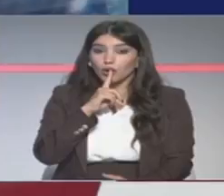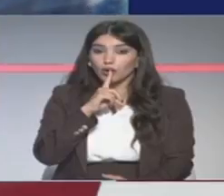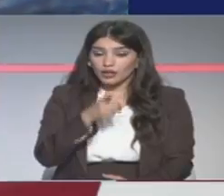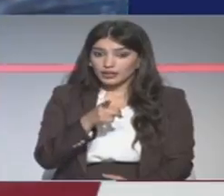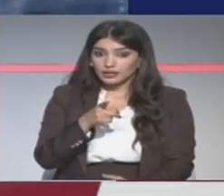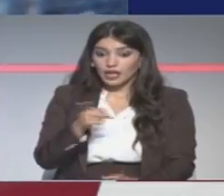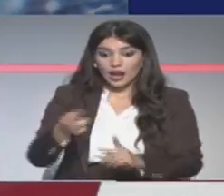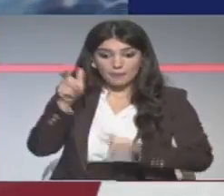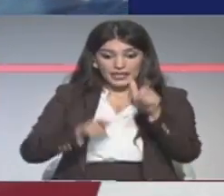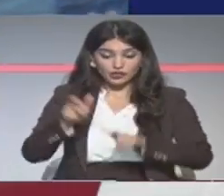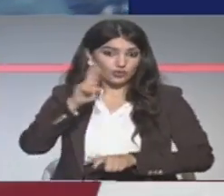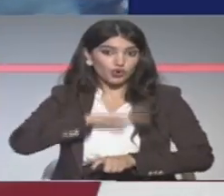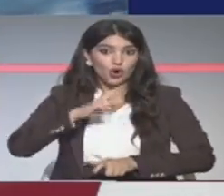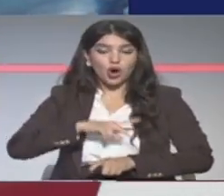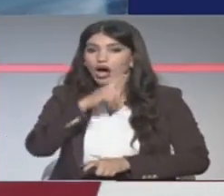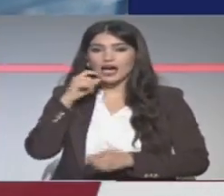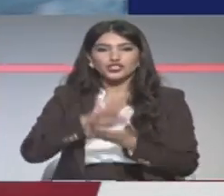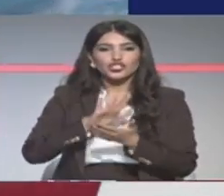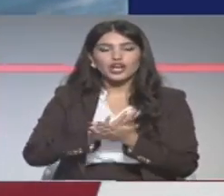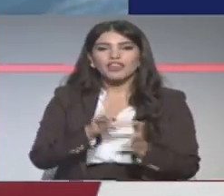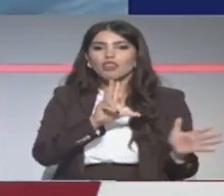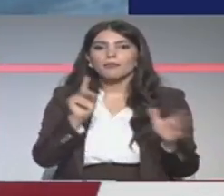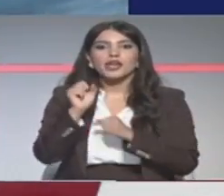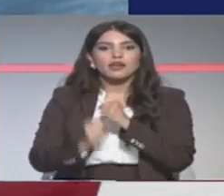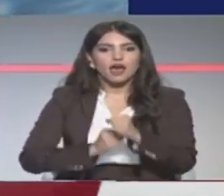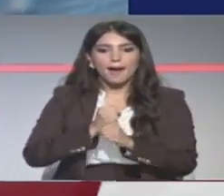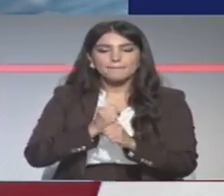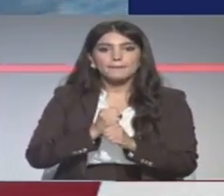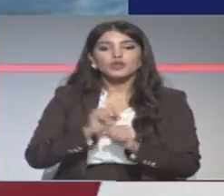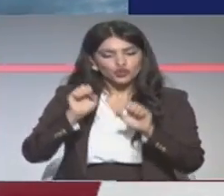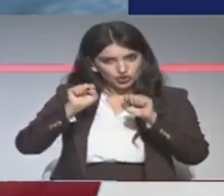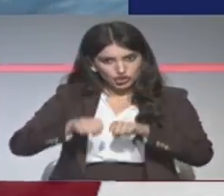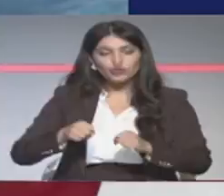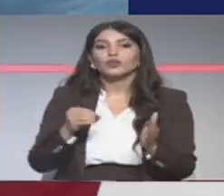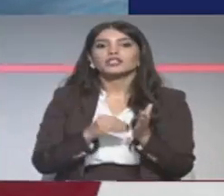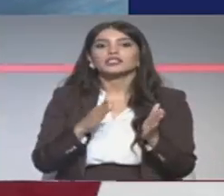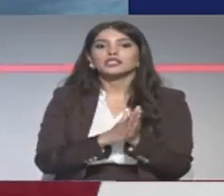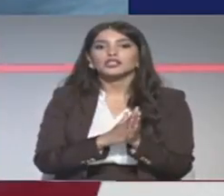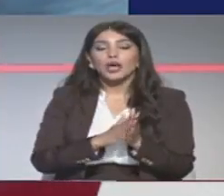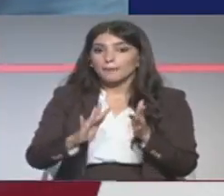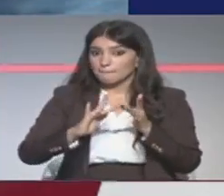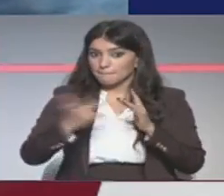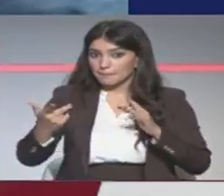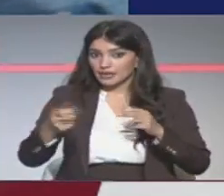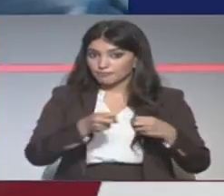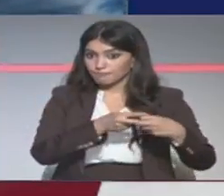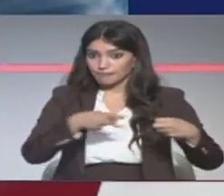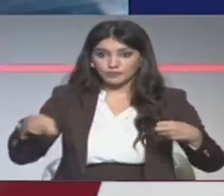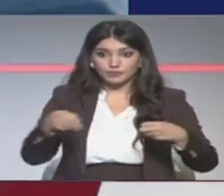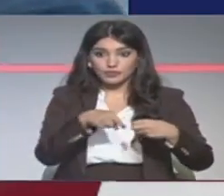أن المتقاعدين الذين تجاوزت أعمارهم 80 سنة يمكنهم التسجيل عبر موقع الويب